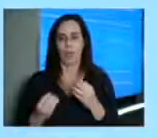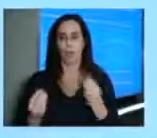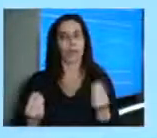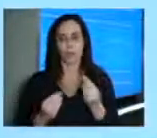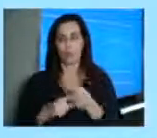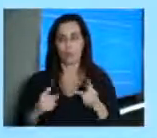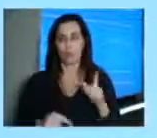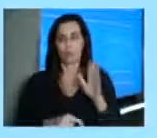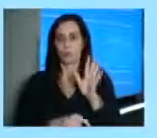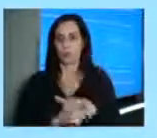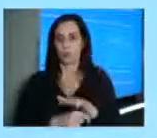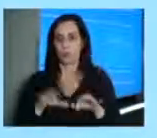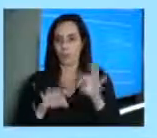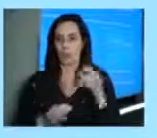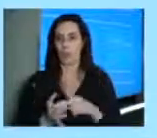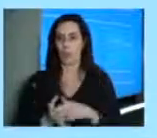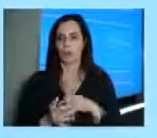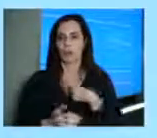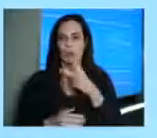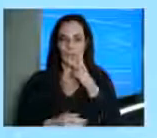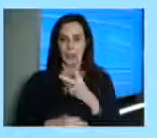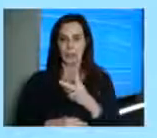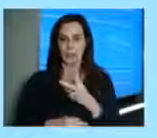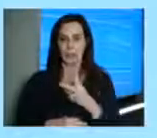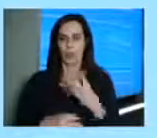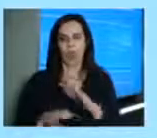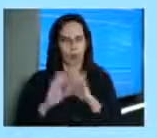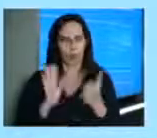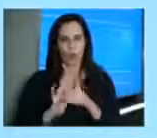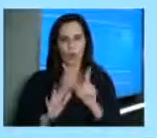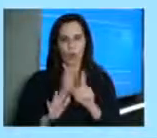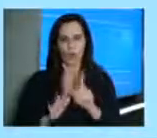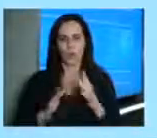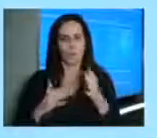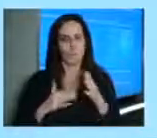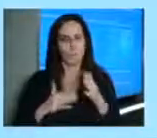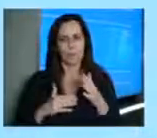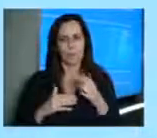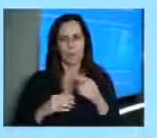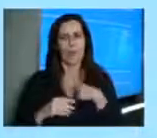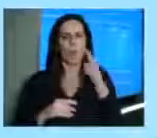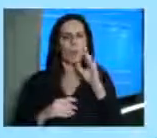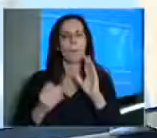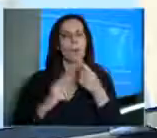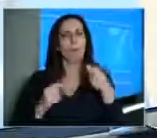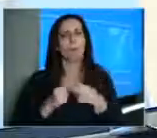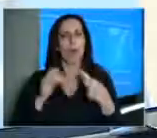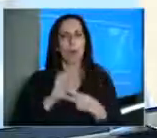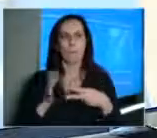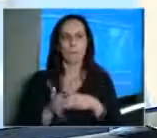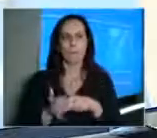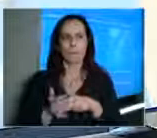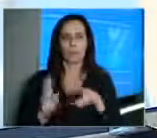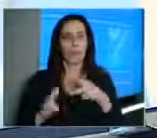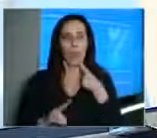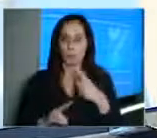פקטורים שונים שמשתכללים ביחד כדי להשפיע על זה. אנחנו הסתכלנו לתמונה הרחבה יותר, לא ירדנו למאפיינים הפוליטיים השונים שמאפיינים כל דבר. אני